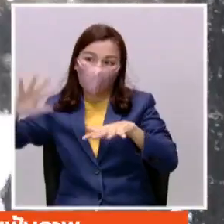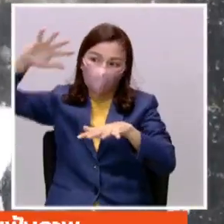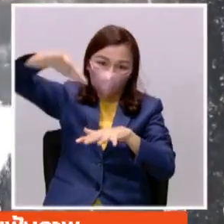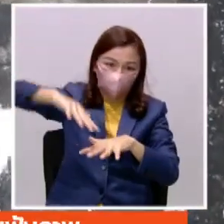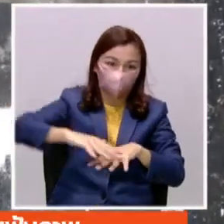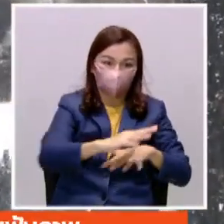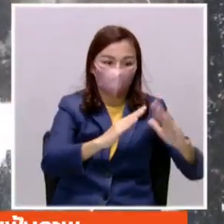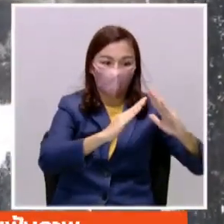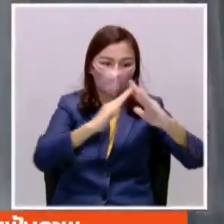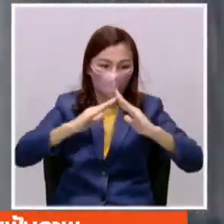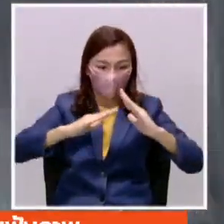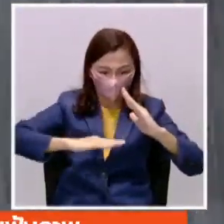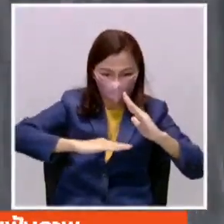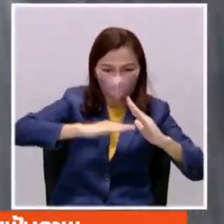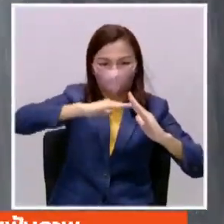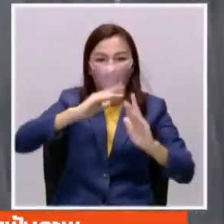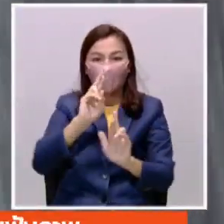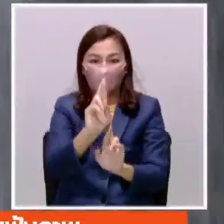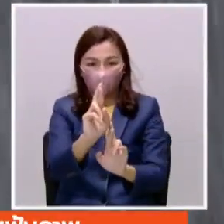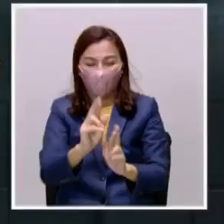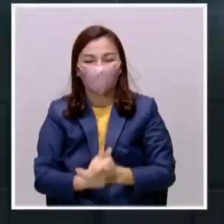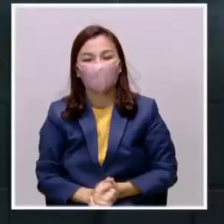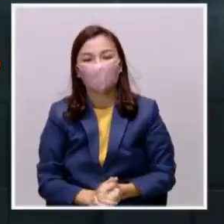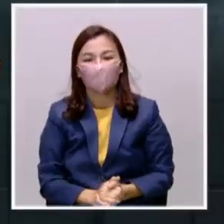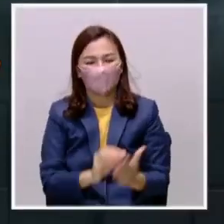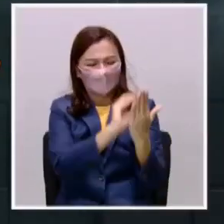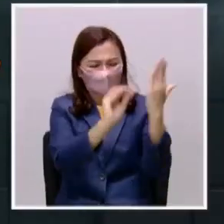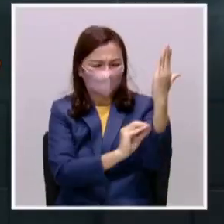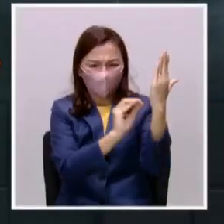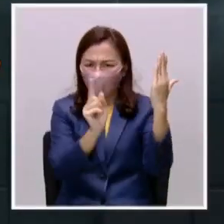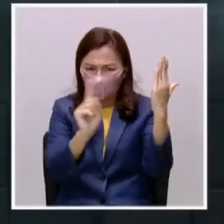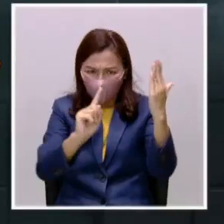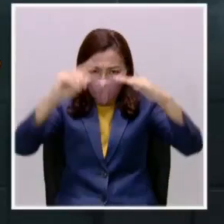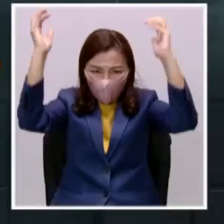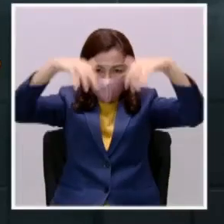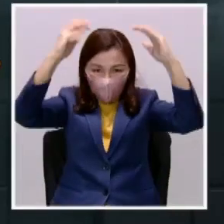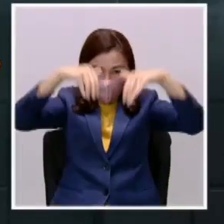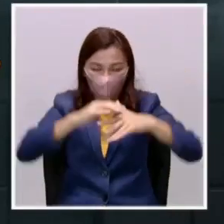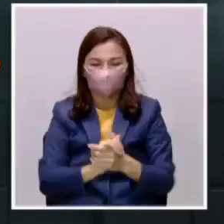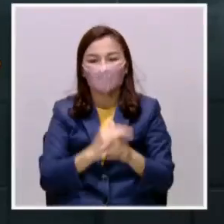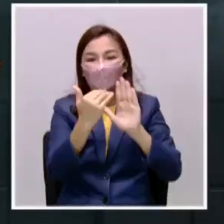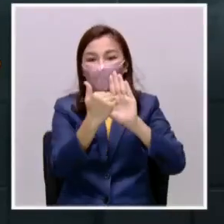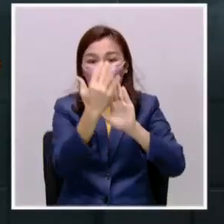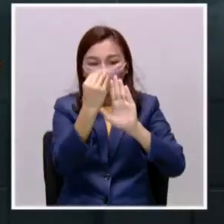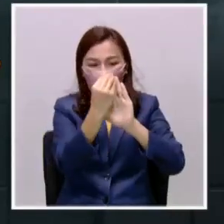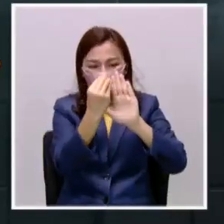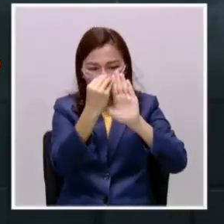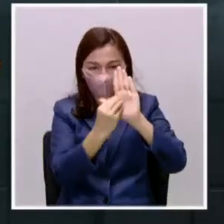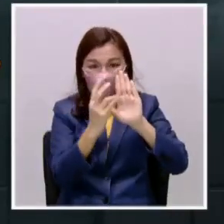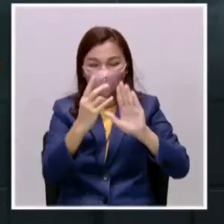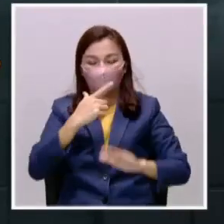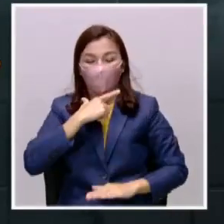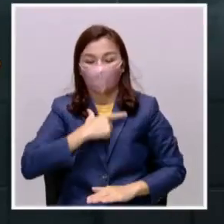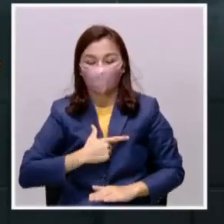ได้ค่ะโดยจังหวัดที่คาดว่าจะมีฝนตกหนักบางแห่งในวันนี้นะคะก็คือภาคเหนือ 7จังหวัด